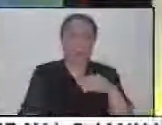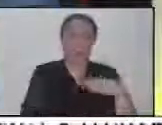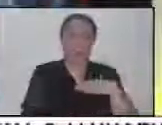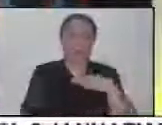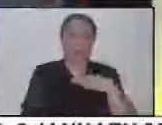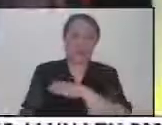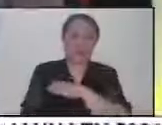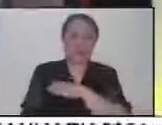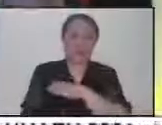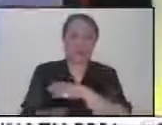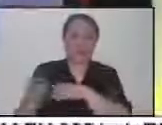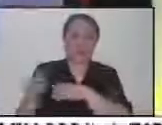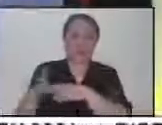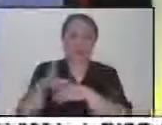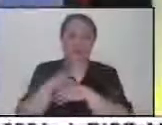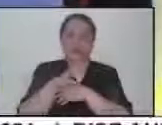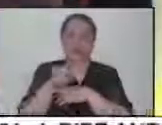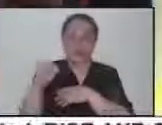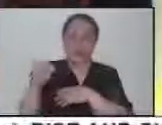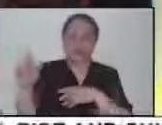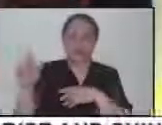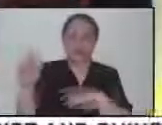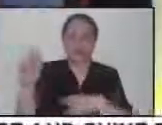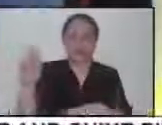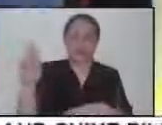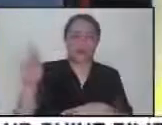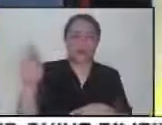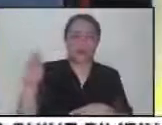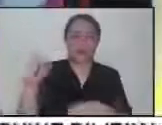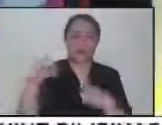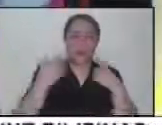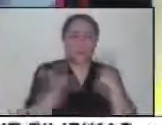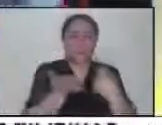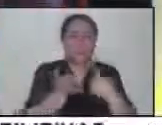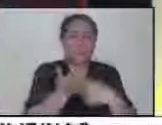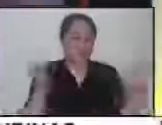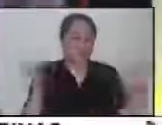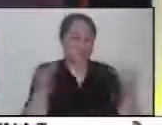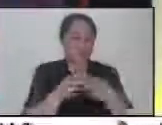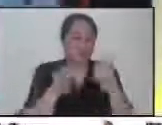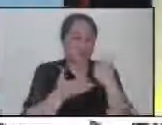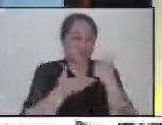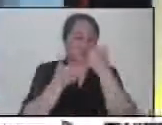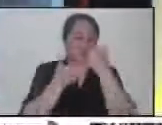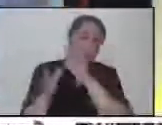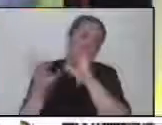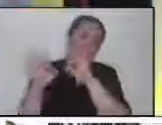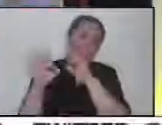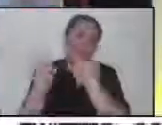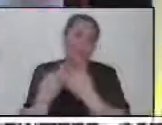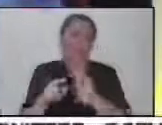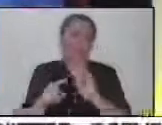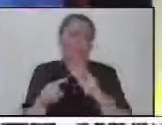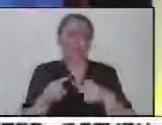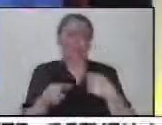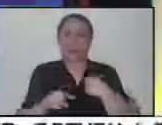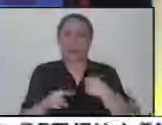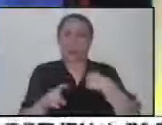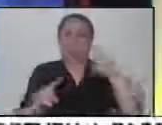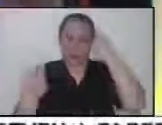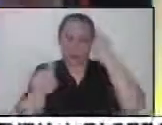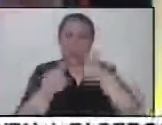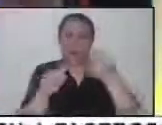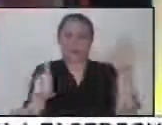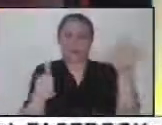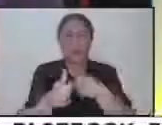Masusi ng iniimbestigahan ng DENR kung sino ang nasa likod ng drainage na naging sanhi po ng masangsang na amoy sa paligid ng